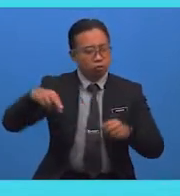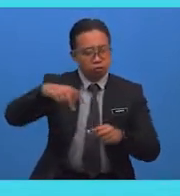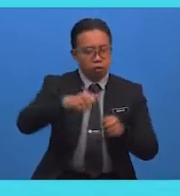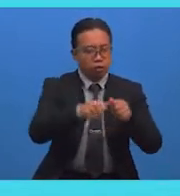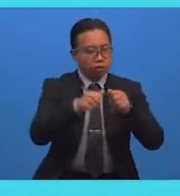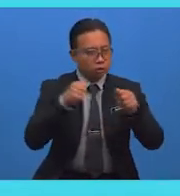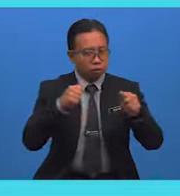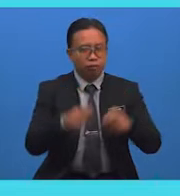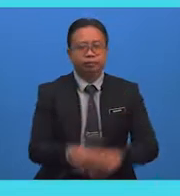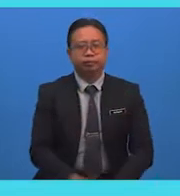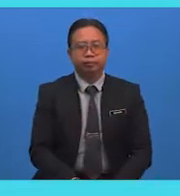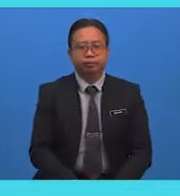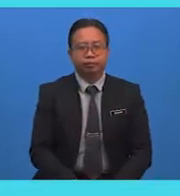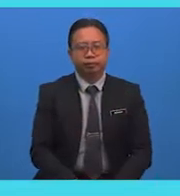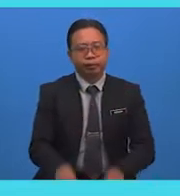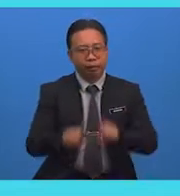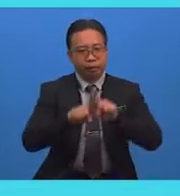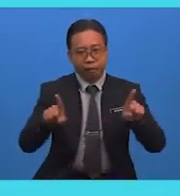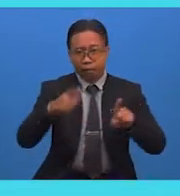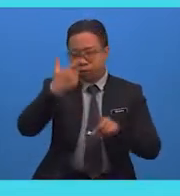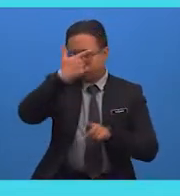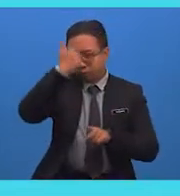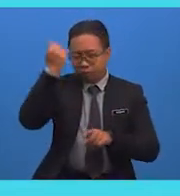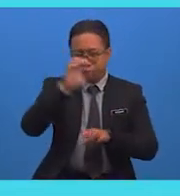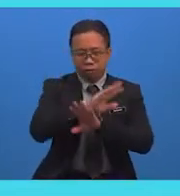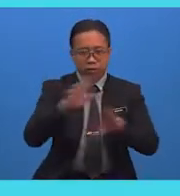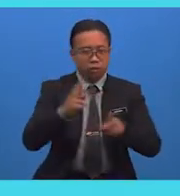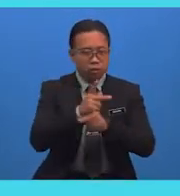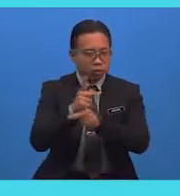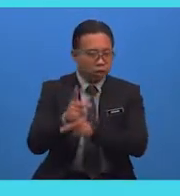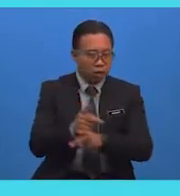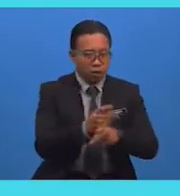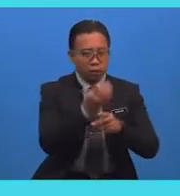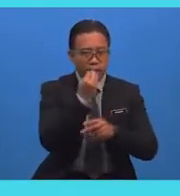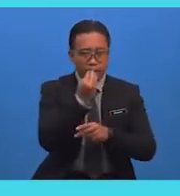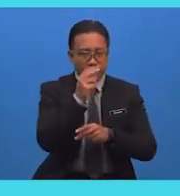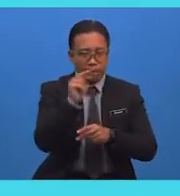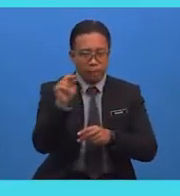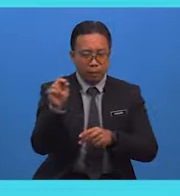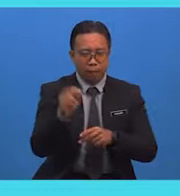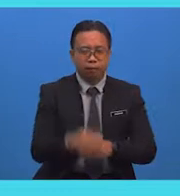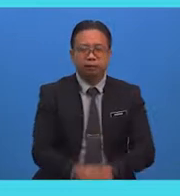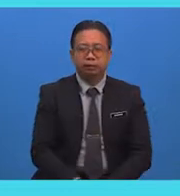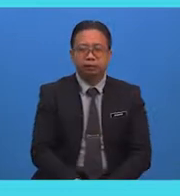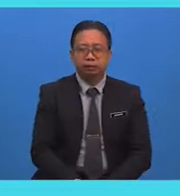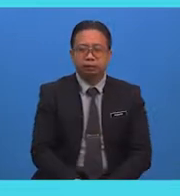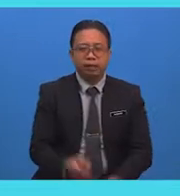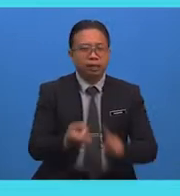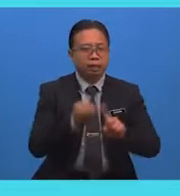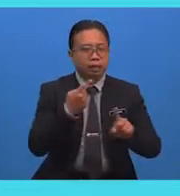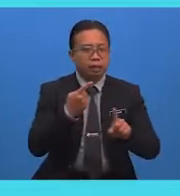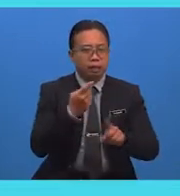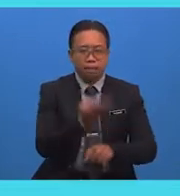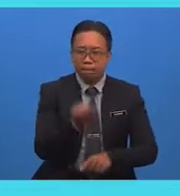lusuh, namun oleh sebab dia tidak menjaga makanannya, minumannya dan pakaiannya daripada perkara yang